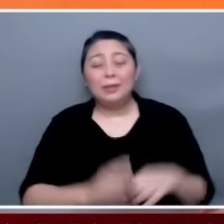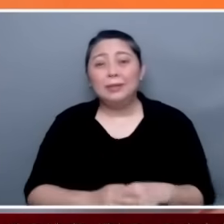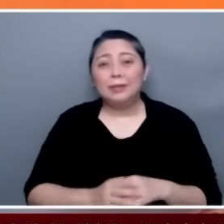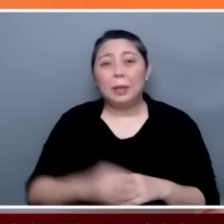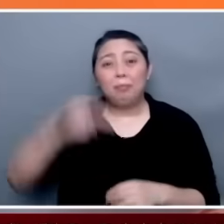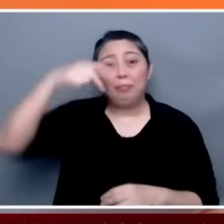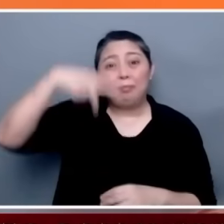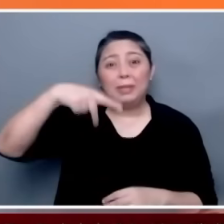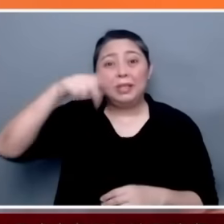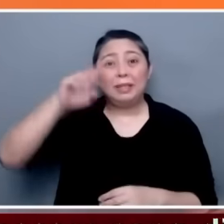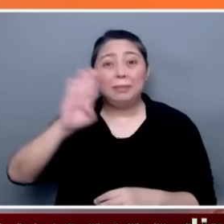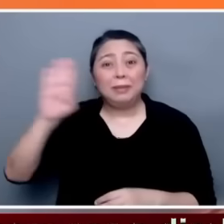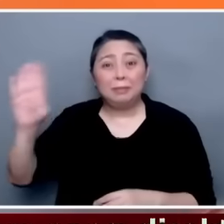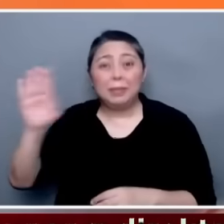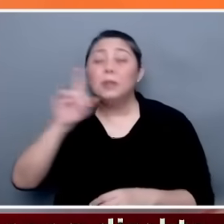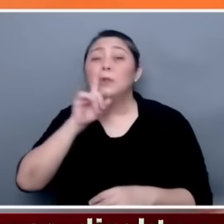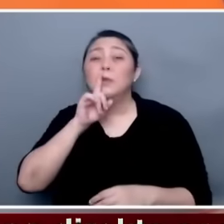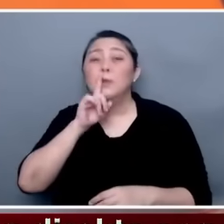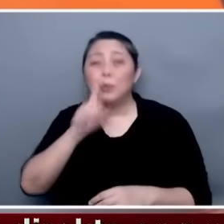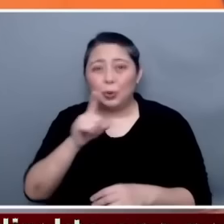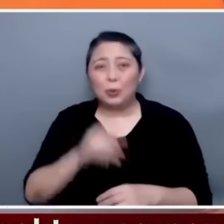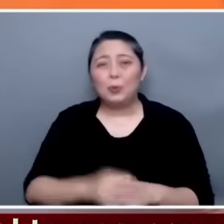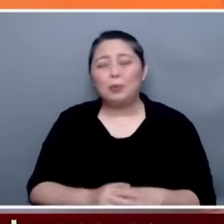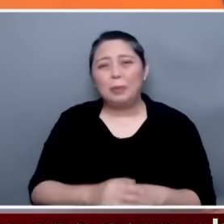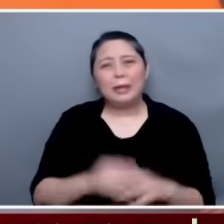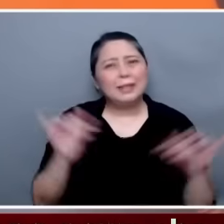patungo dito. May family na kami.